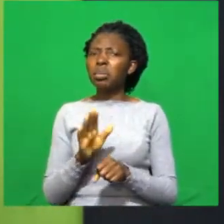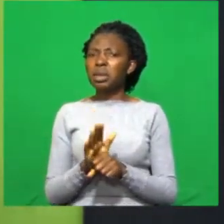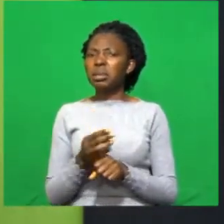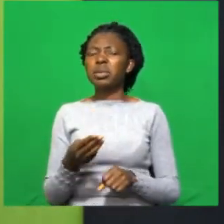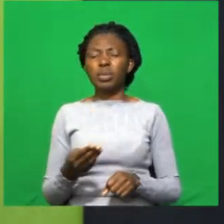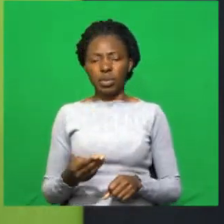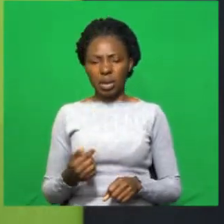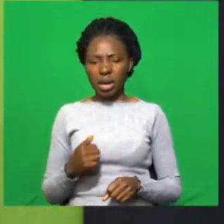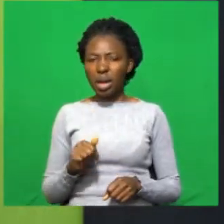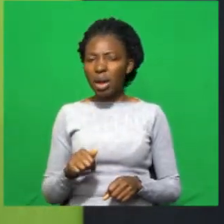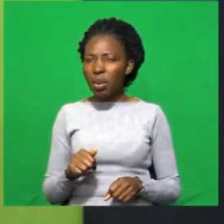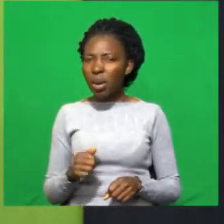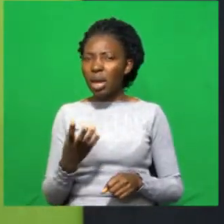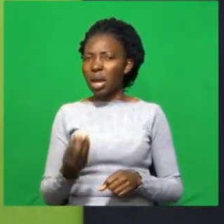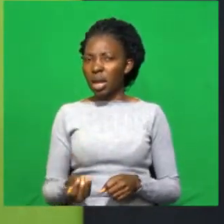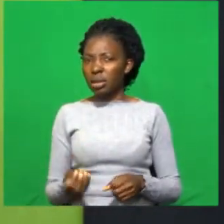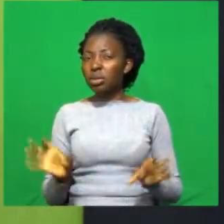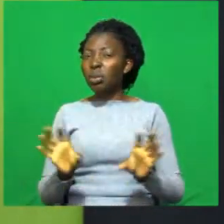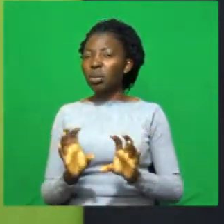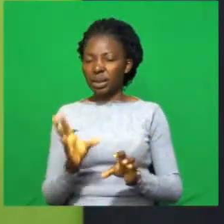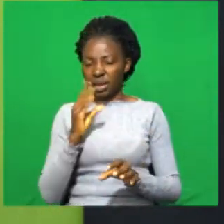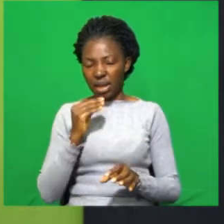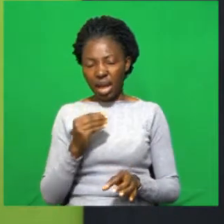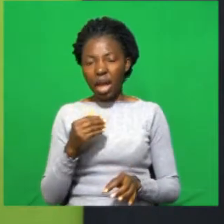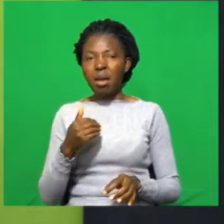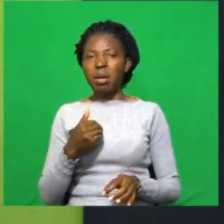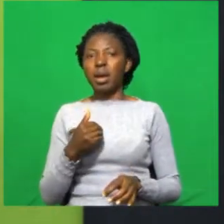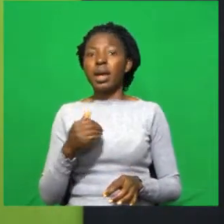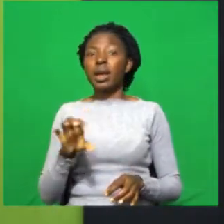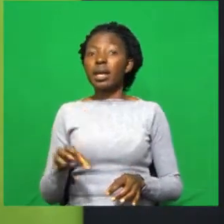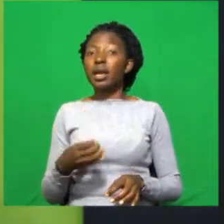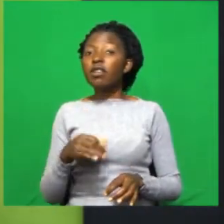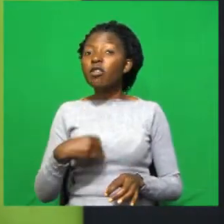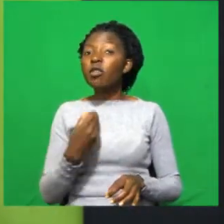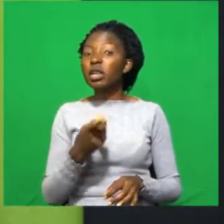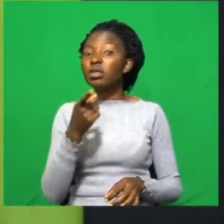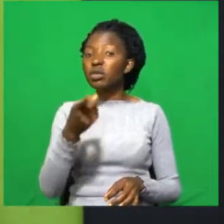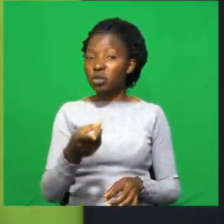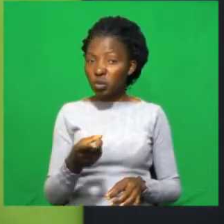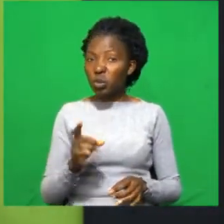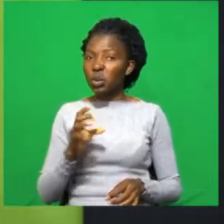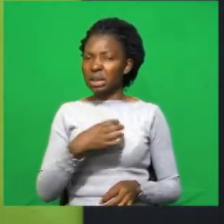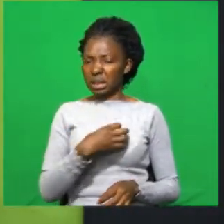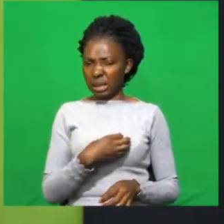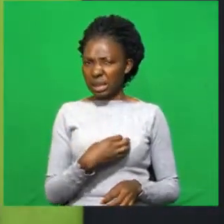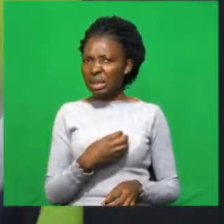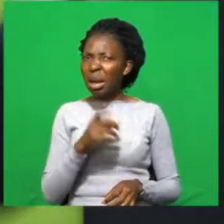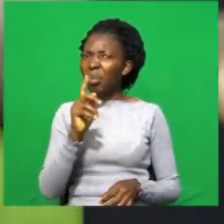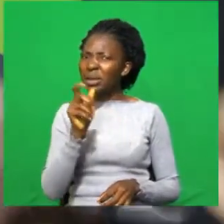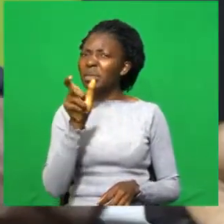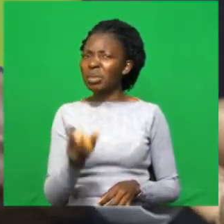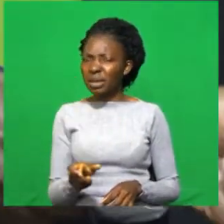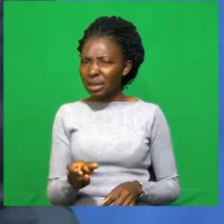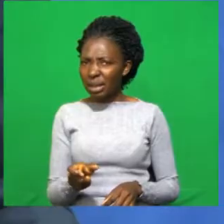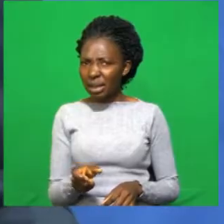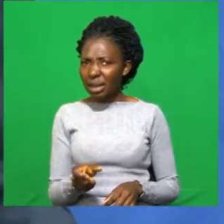vaitora chinzvimbo ichocho sekunge vanogona kutoudza munhu nekutokuregerera zvitema vanhu vachitoendawo kune mumwe